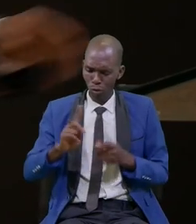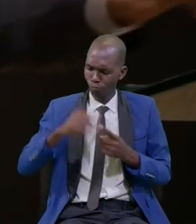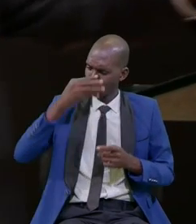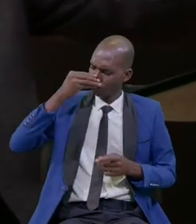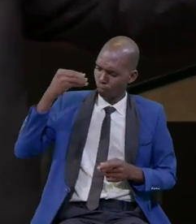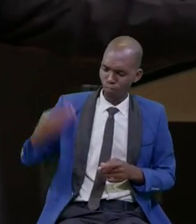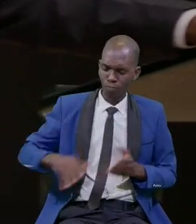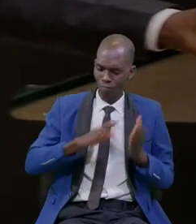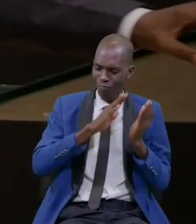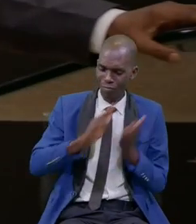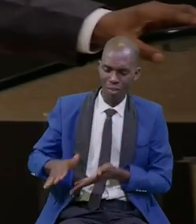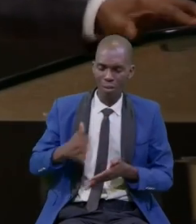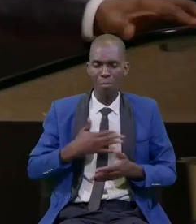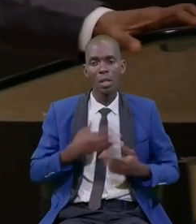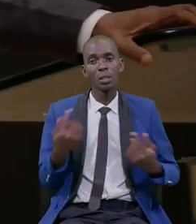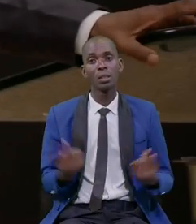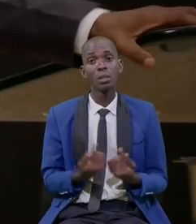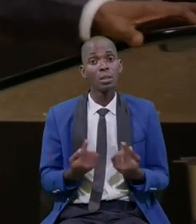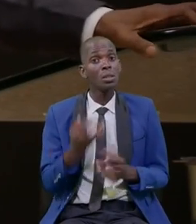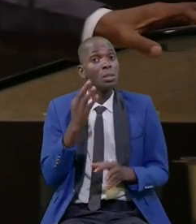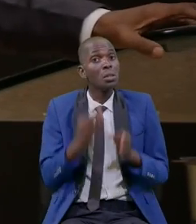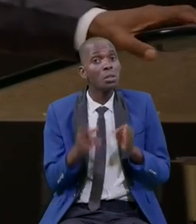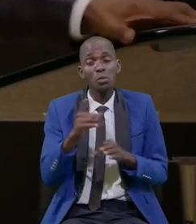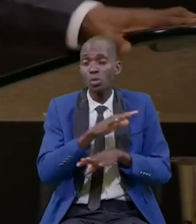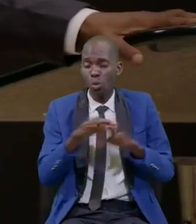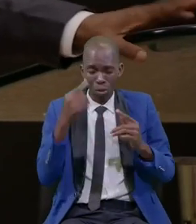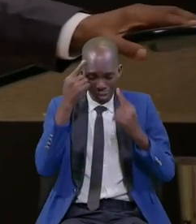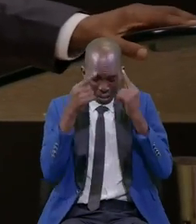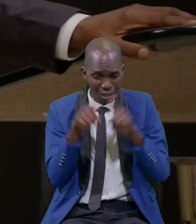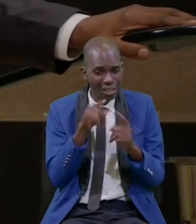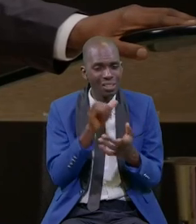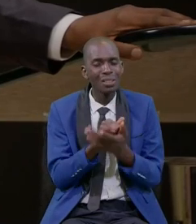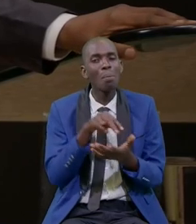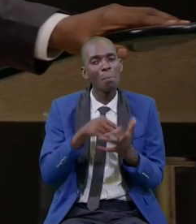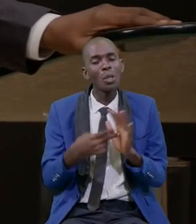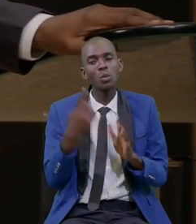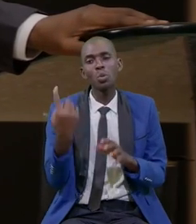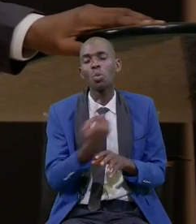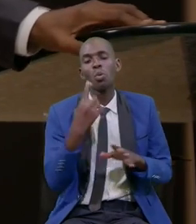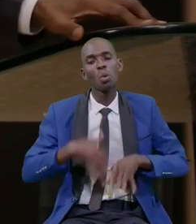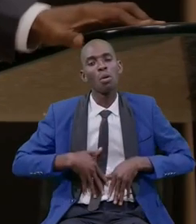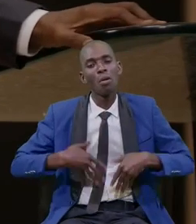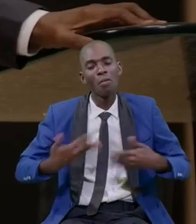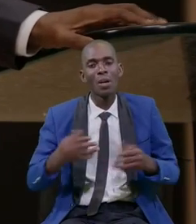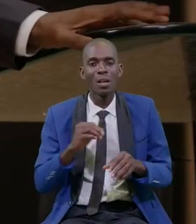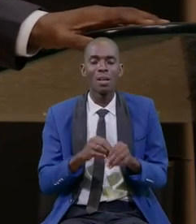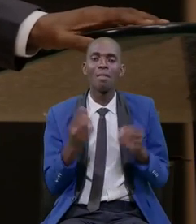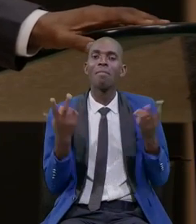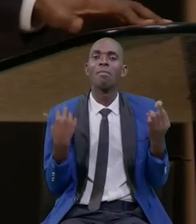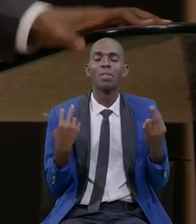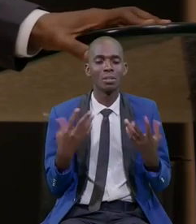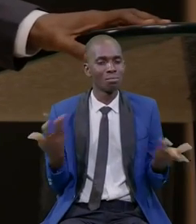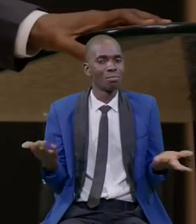d'abandonner le péché. Si tu ne fais pas cela, donc c'est une confession superficielle.